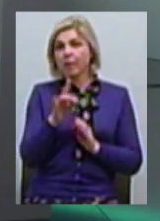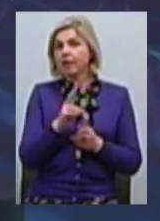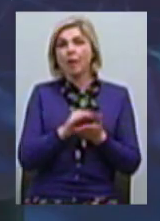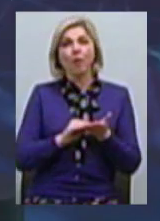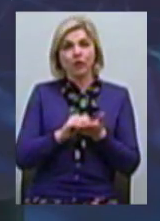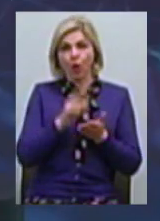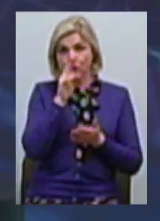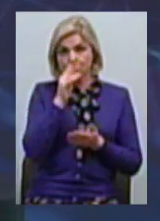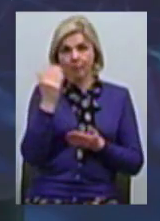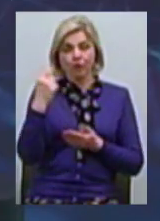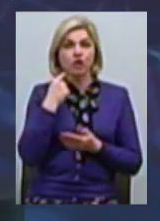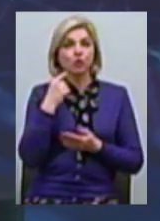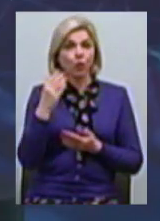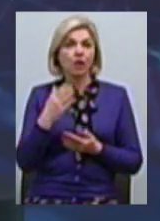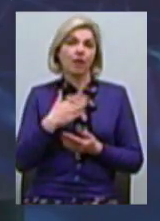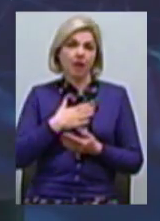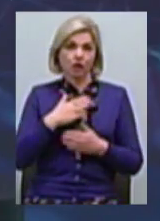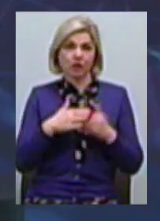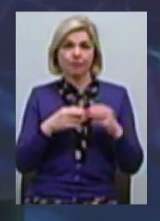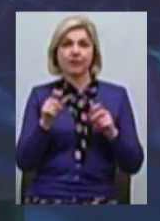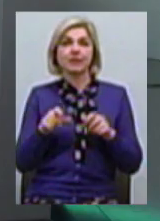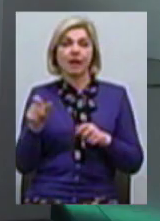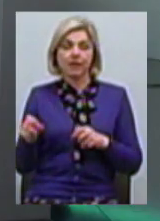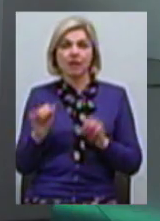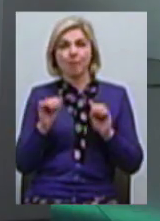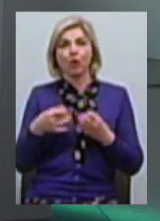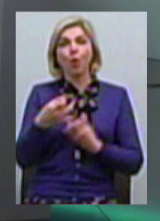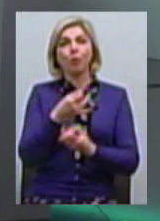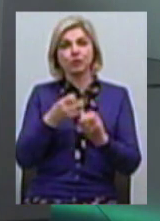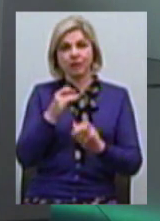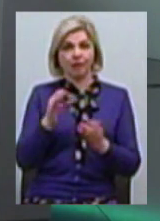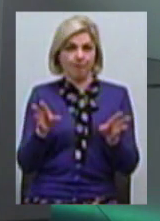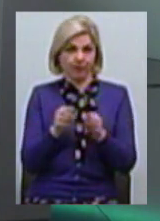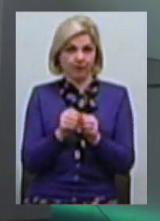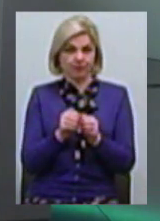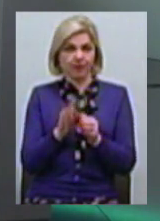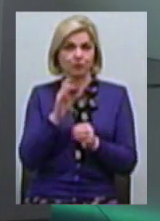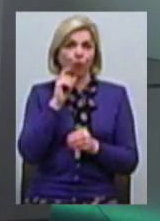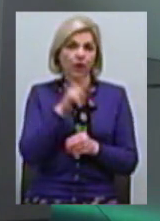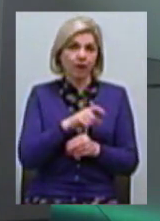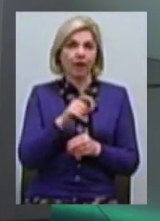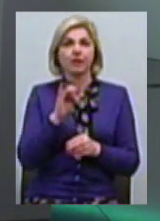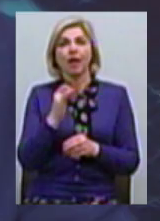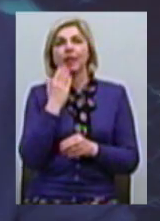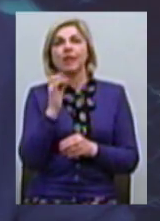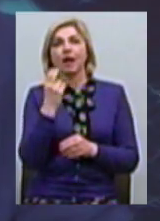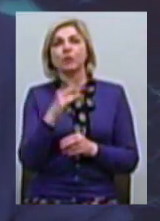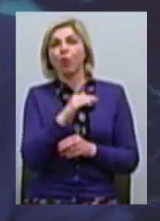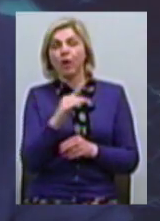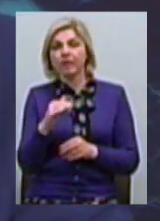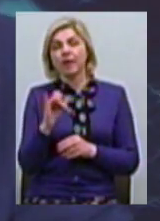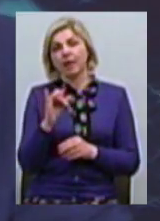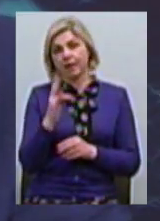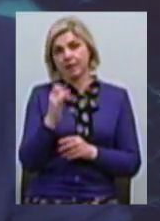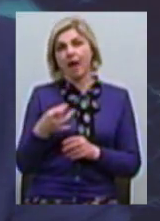Эстонии, вот как раз-таки наши специалисты могли бы обсудить с специалистами из Украины, как на национальном уровне, так на самом деле и